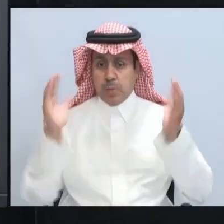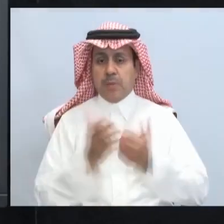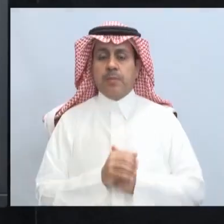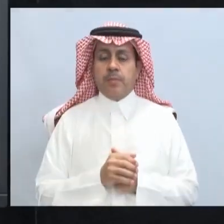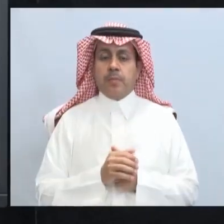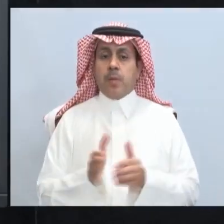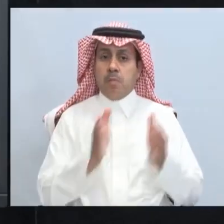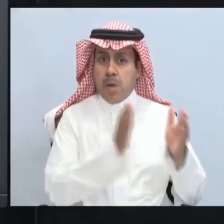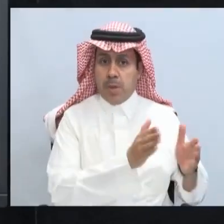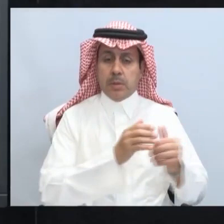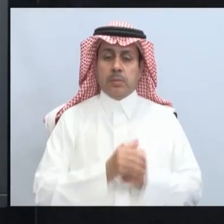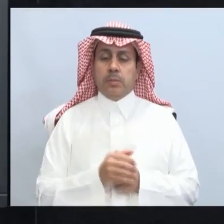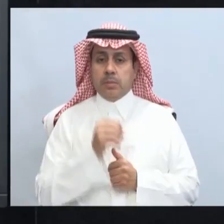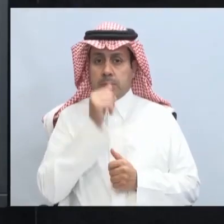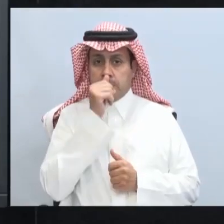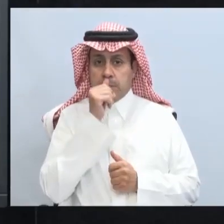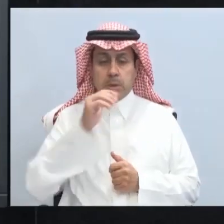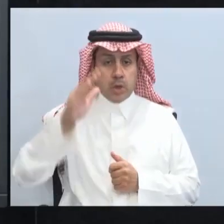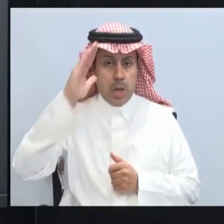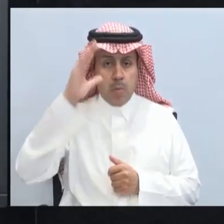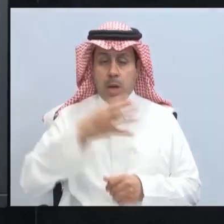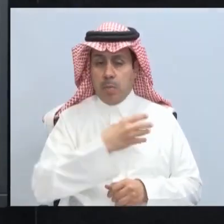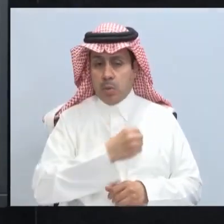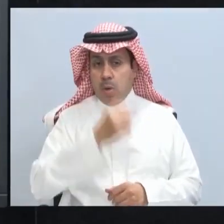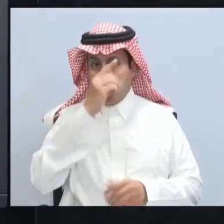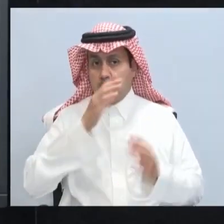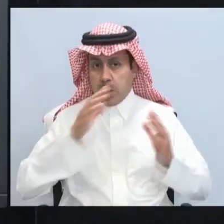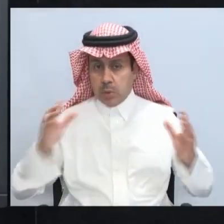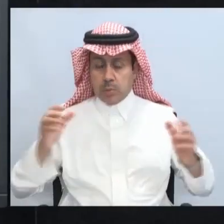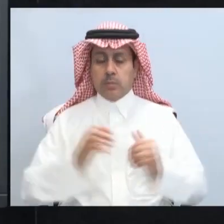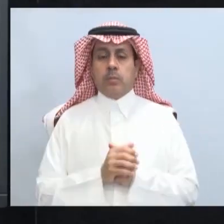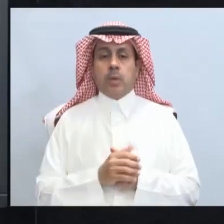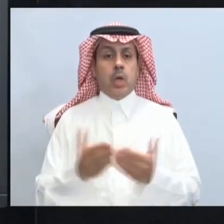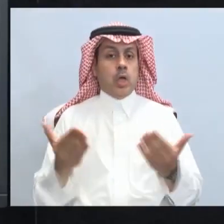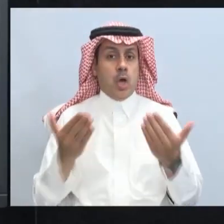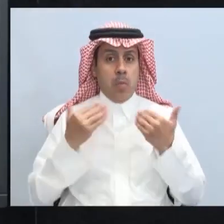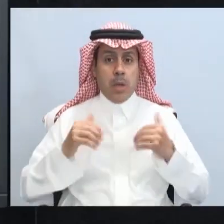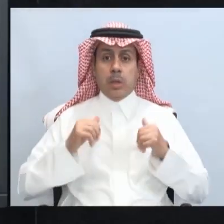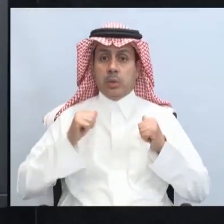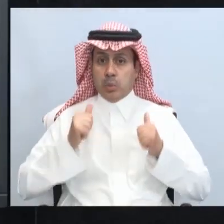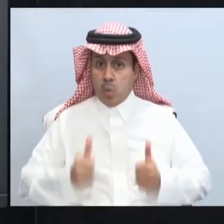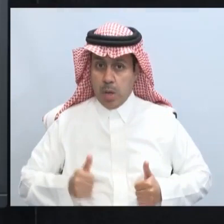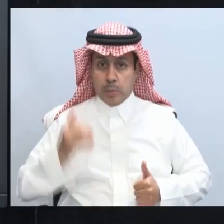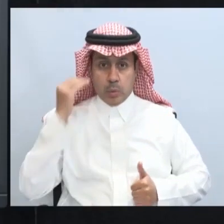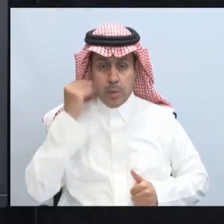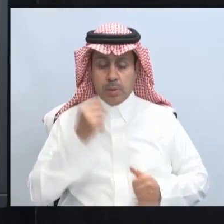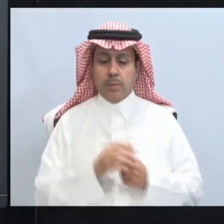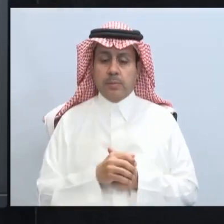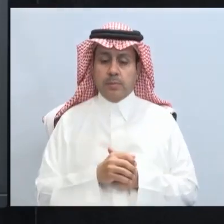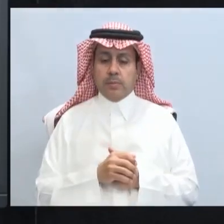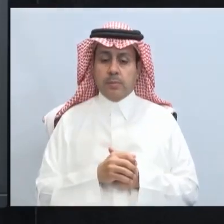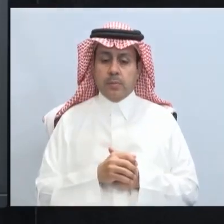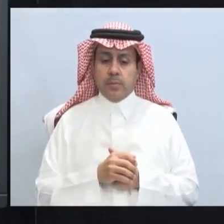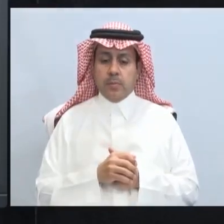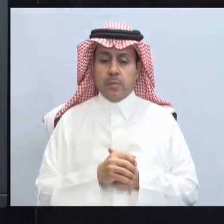اما بعد ايها الطلاب والطالبات سلام الله عليكم ورحمته وبركاته حياكم الله تعالى وبياكم